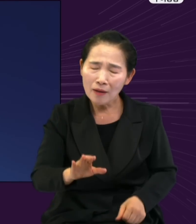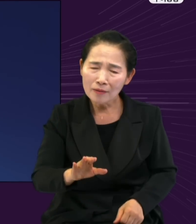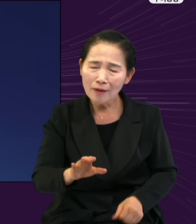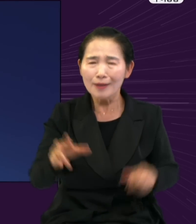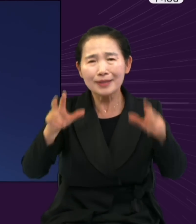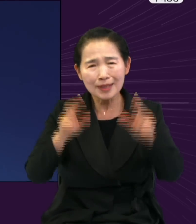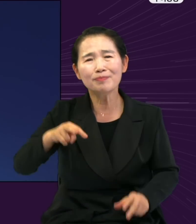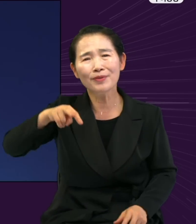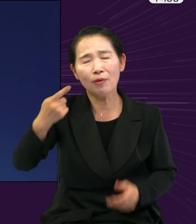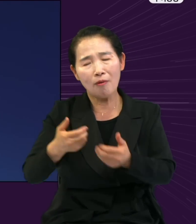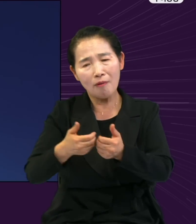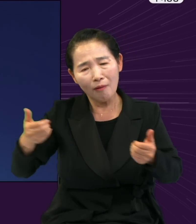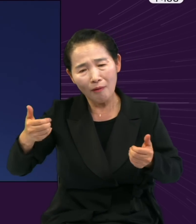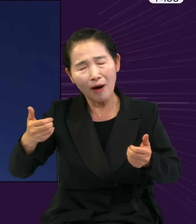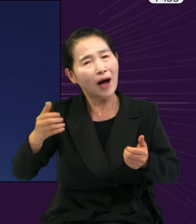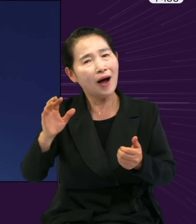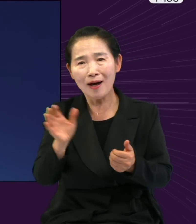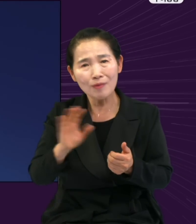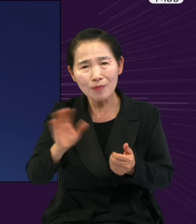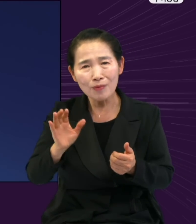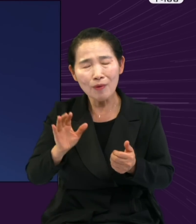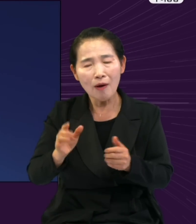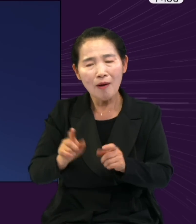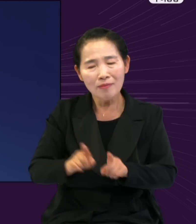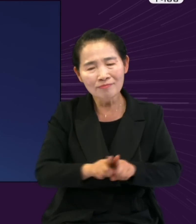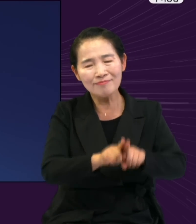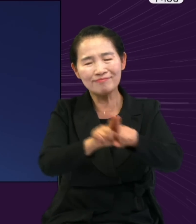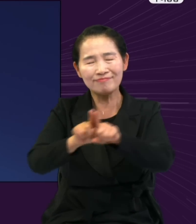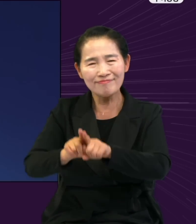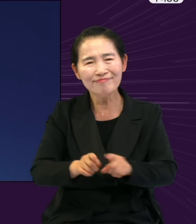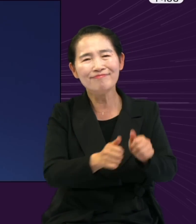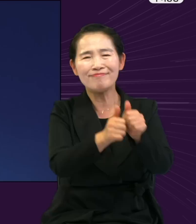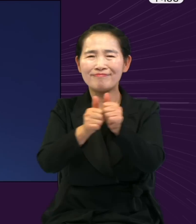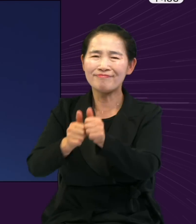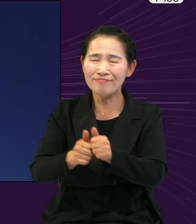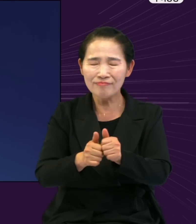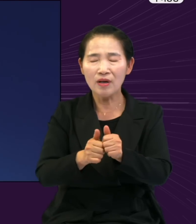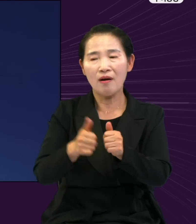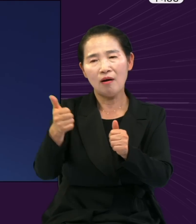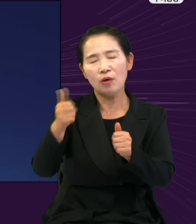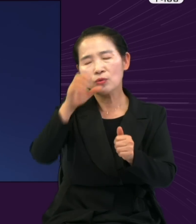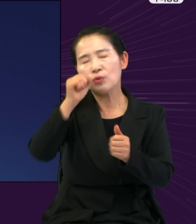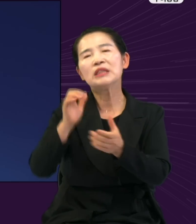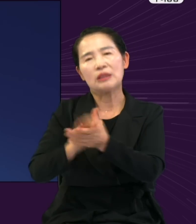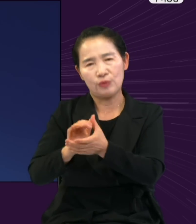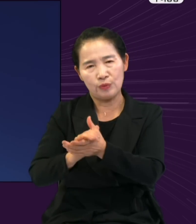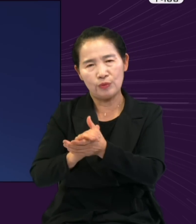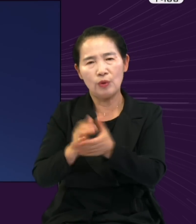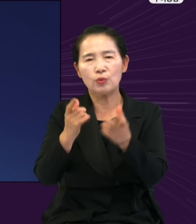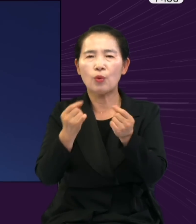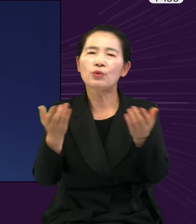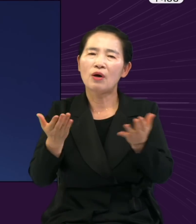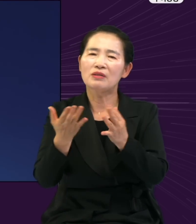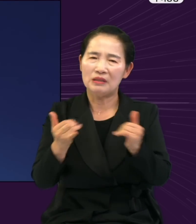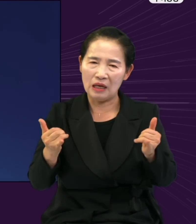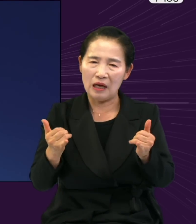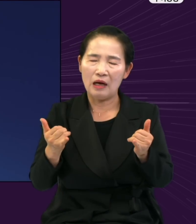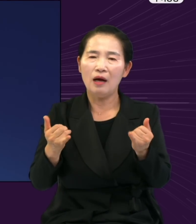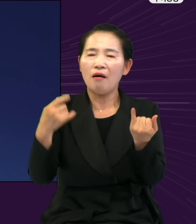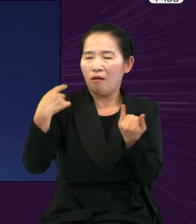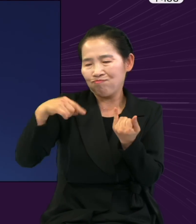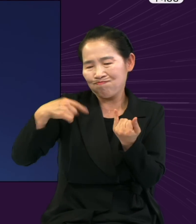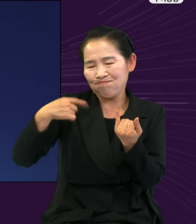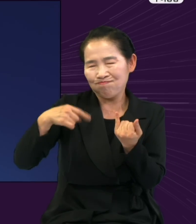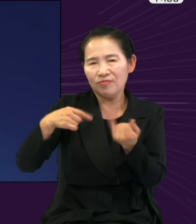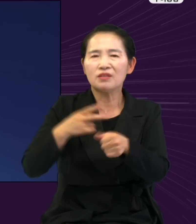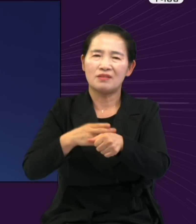것처럼 느껴지는 것은 그는 내 삶의 좋은 멘토였고 좋은 친구이며 동역자였기 때문입니다. 그를